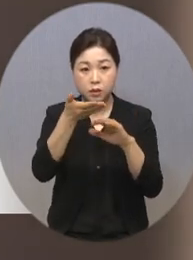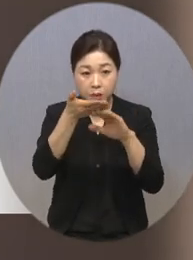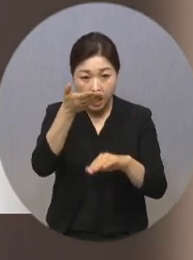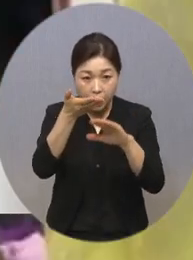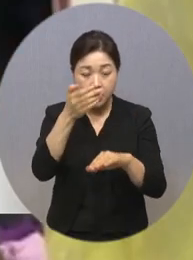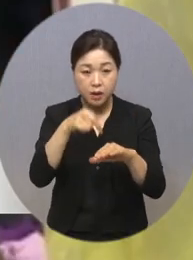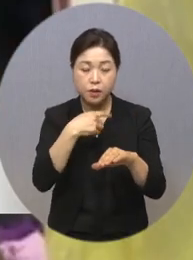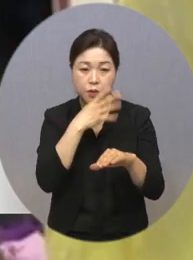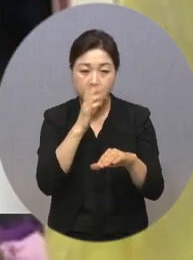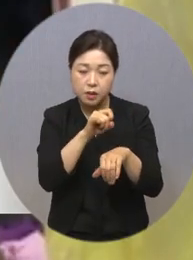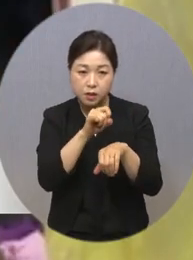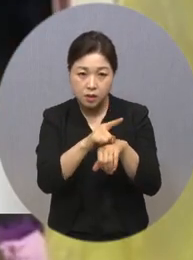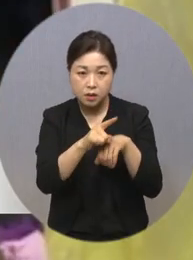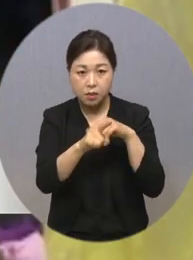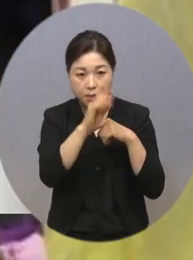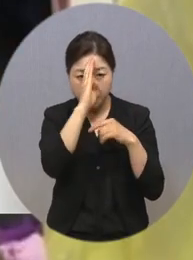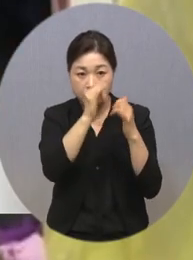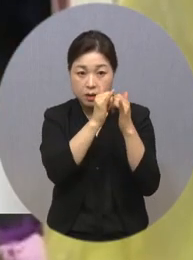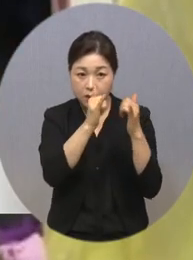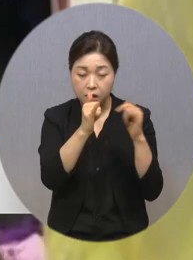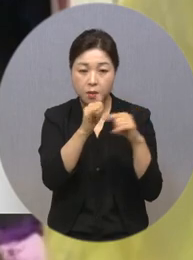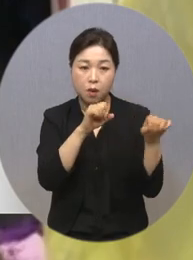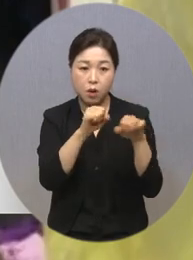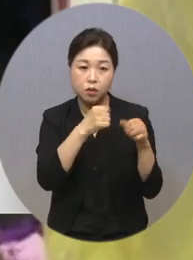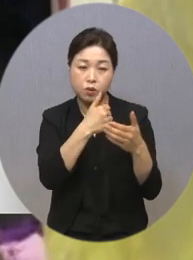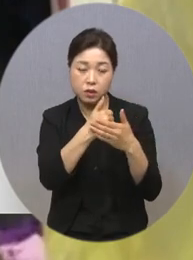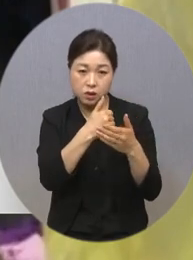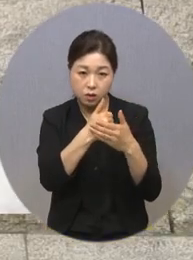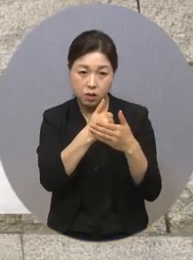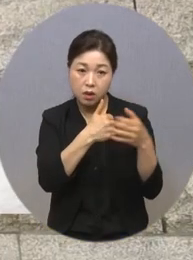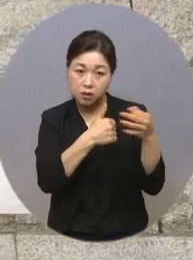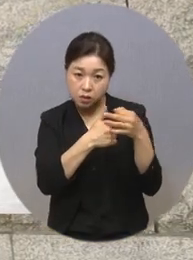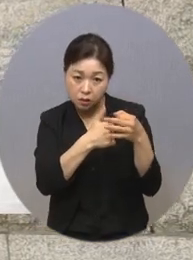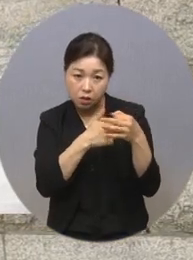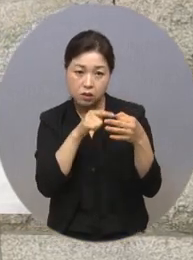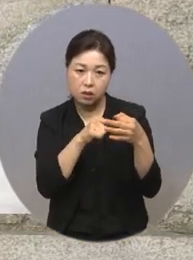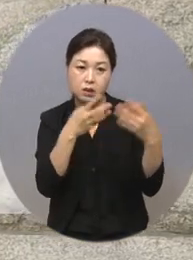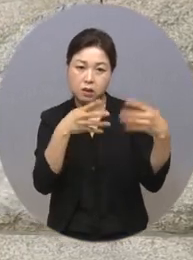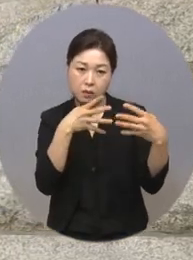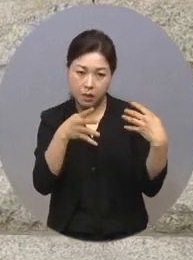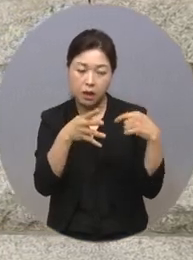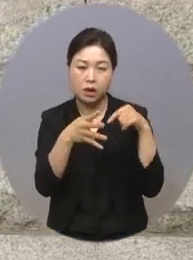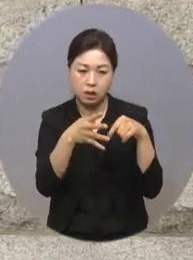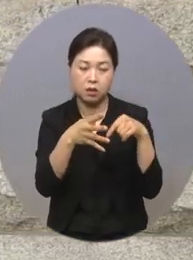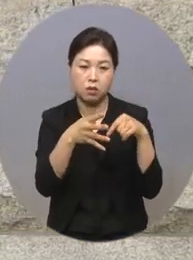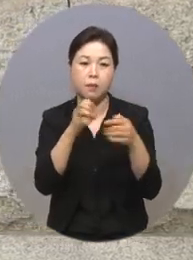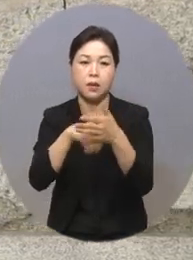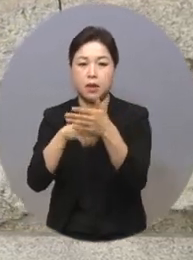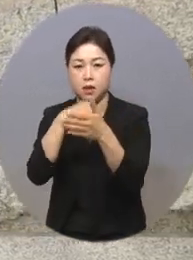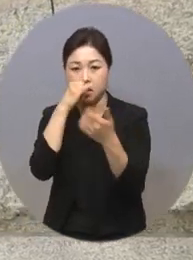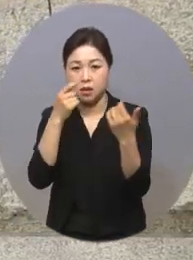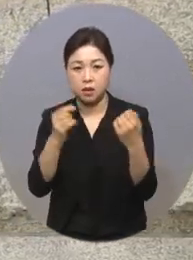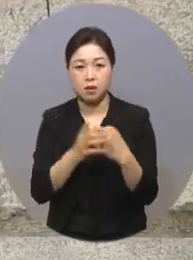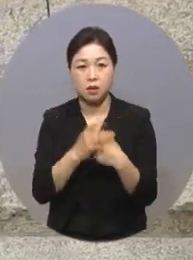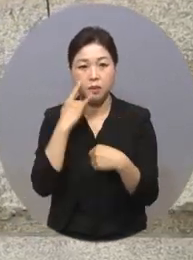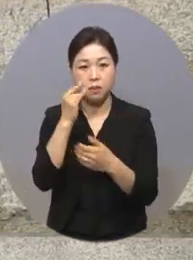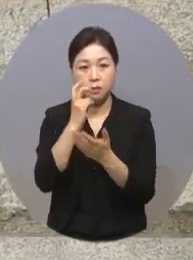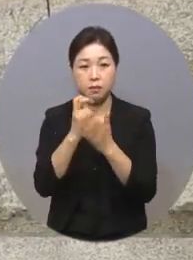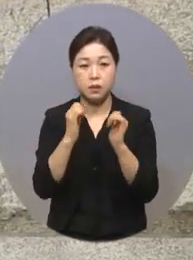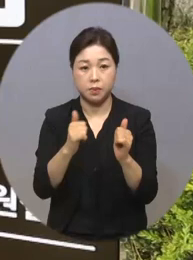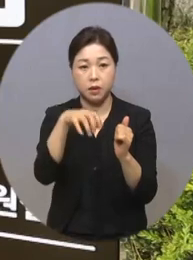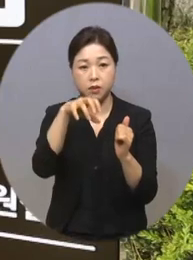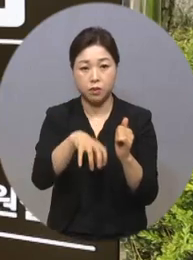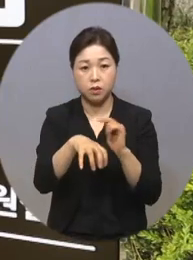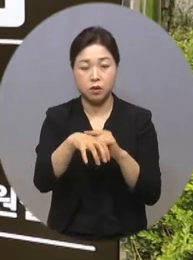대해 활동지원급여 신청 자격을 제한하고 있었습니다. 이에 대해 헌법재판소는 65세 미만의 장애인